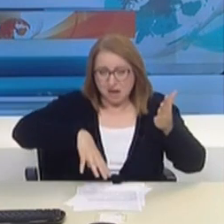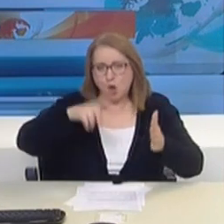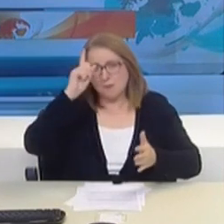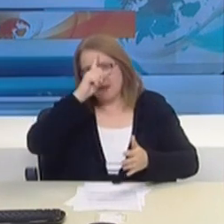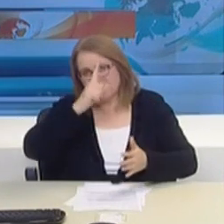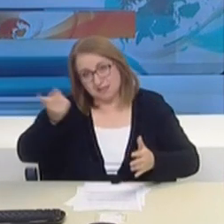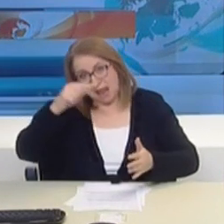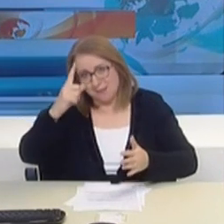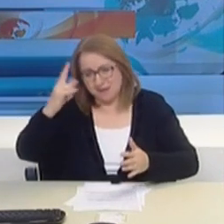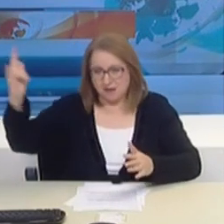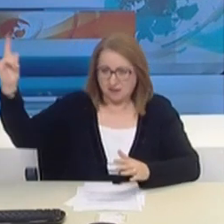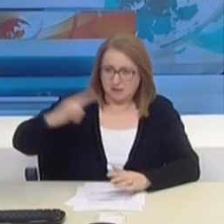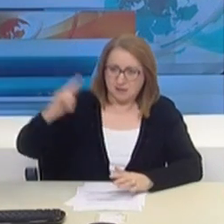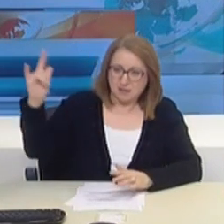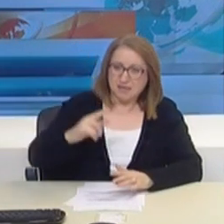Μαδρίτη. Οι